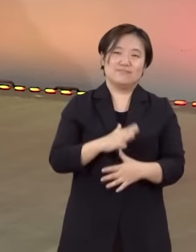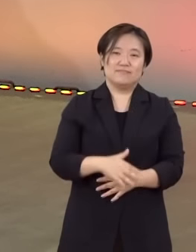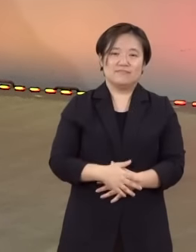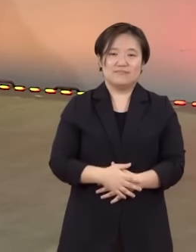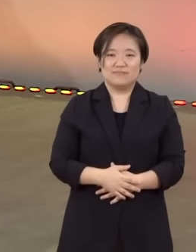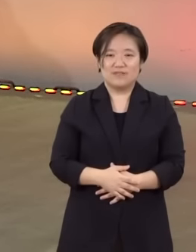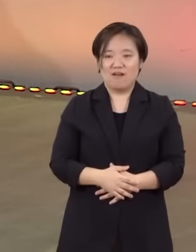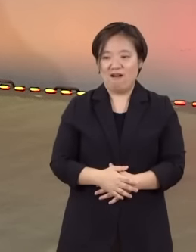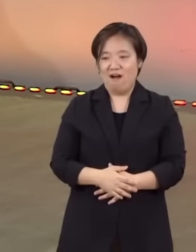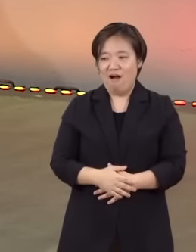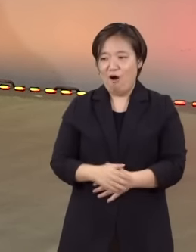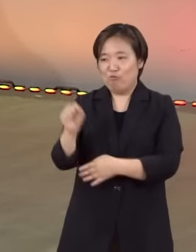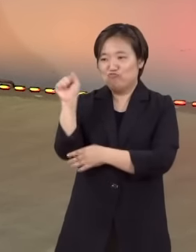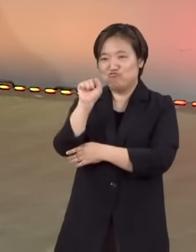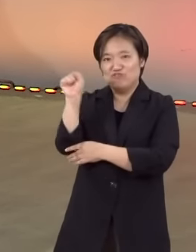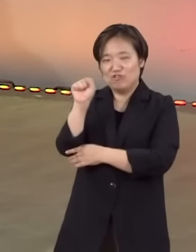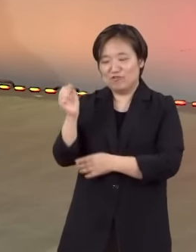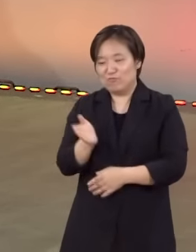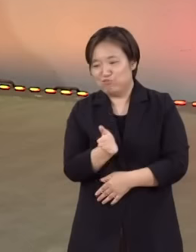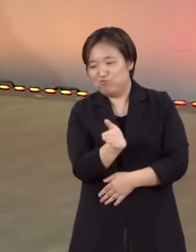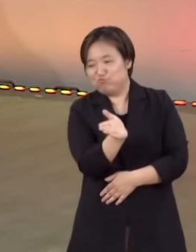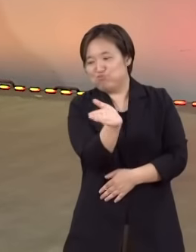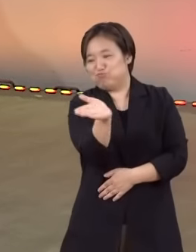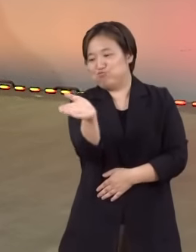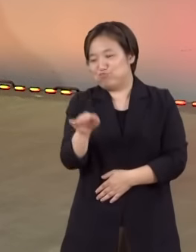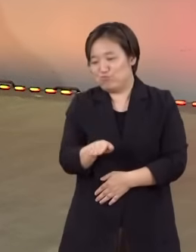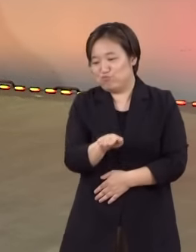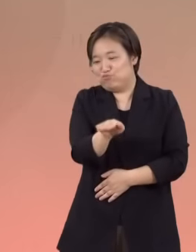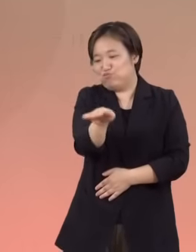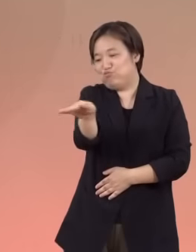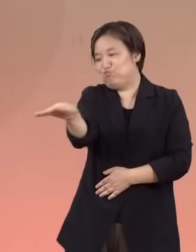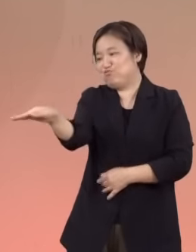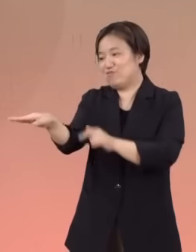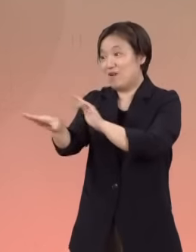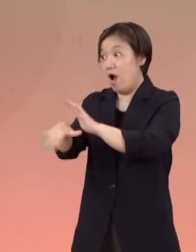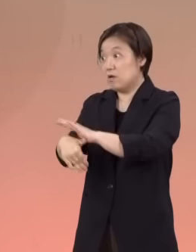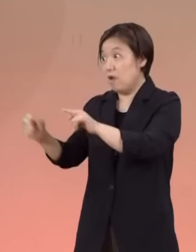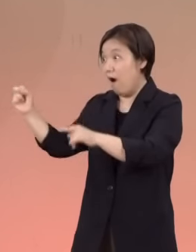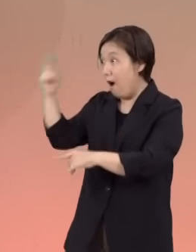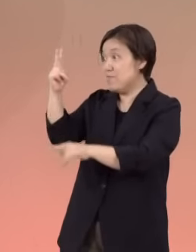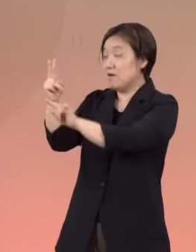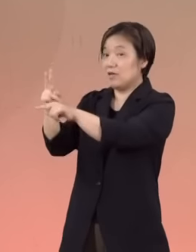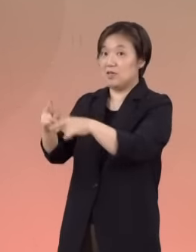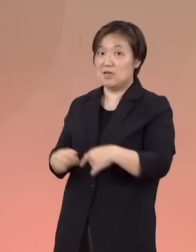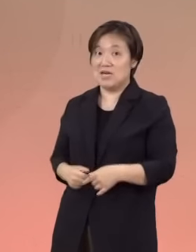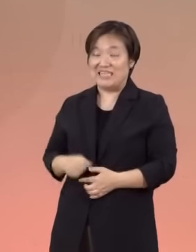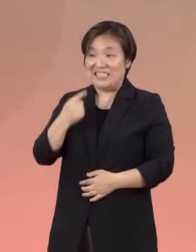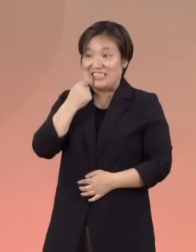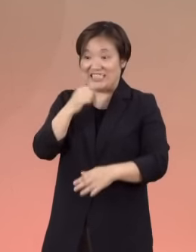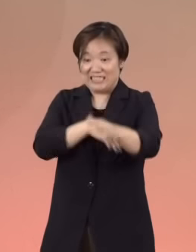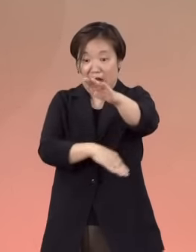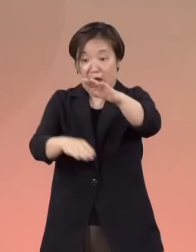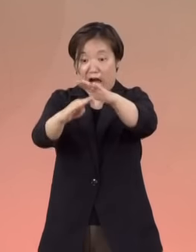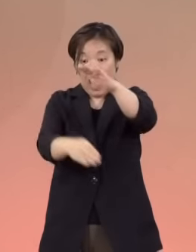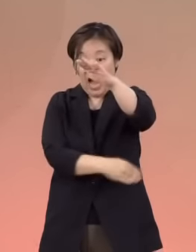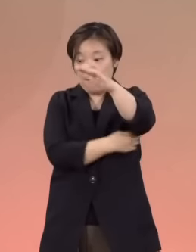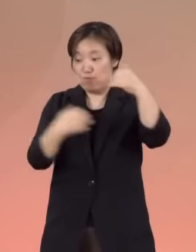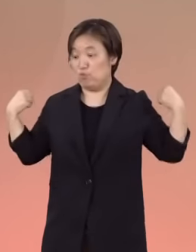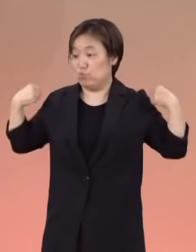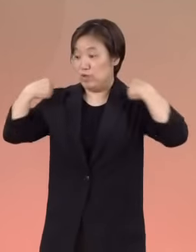도는 구간에서 갑자기 하얀 소복을 입고 긴 생머리 카락에 얼굴 형태는